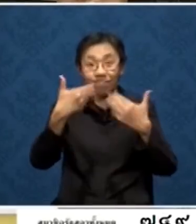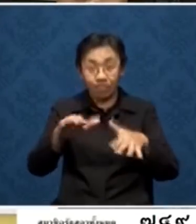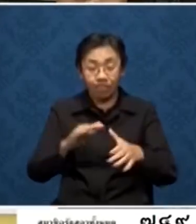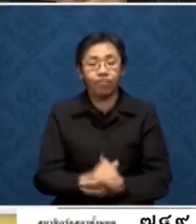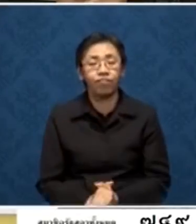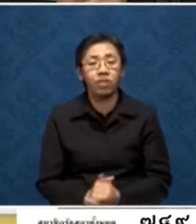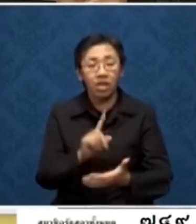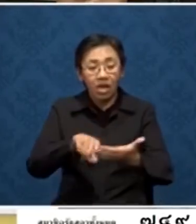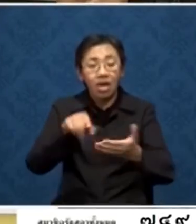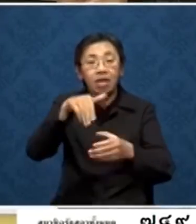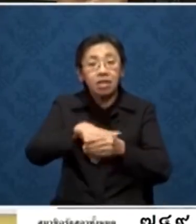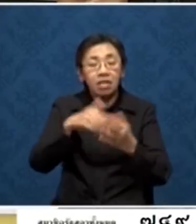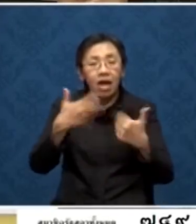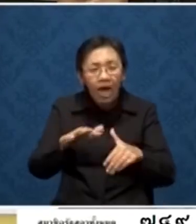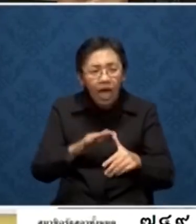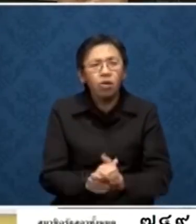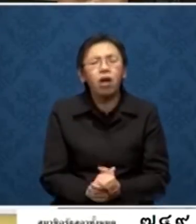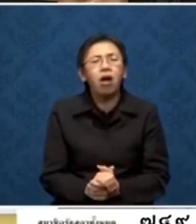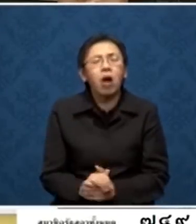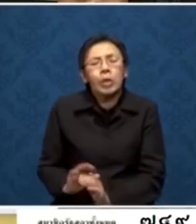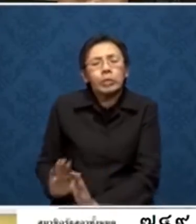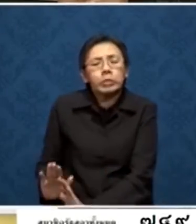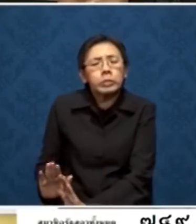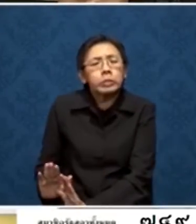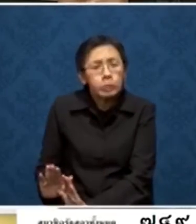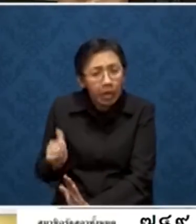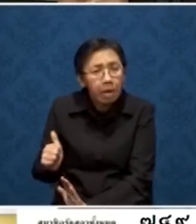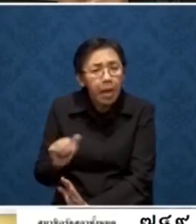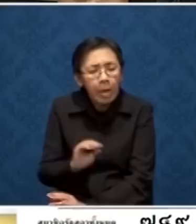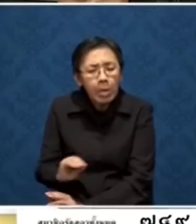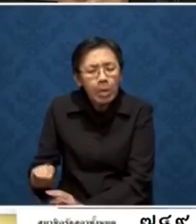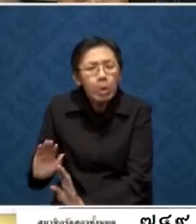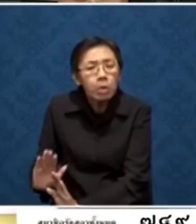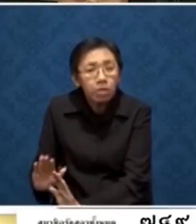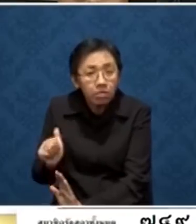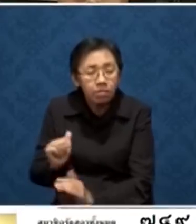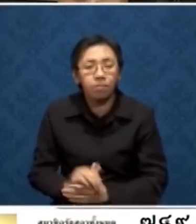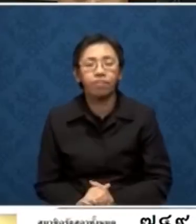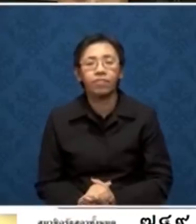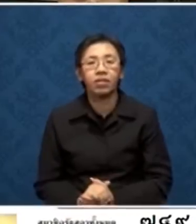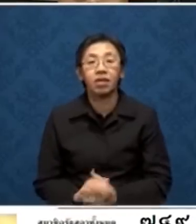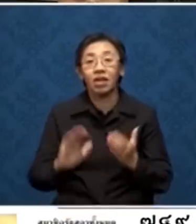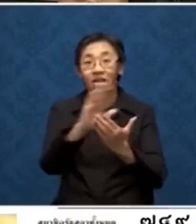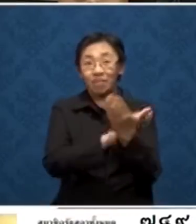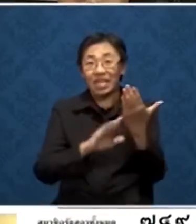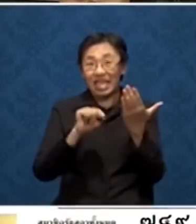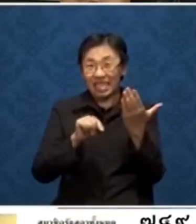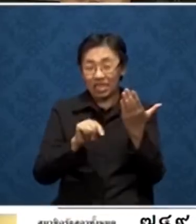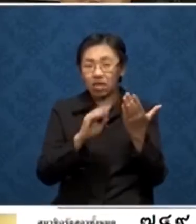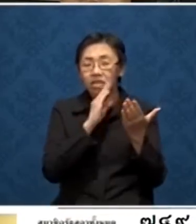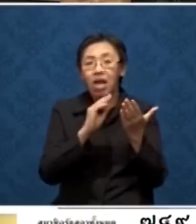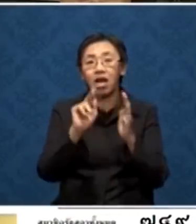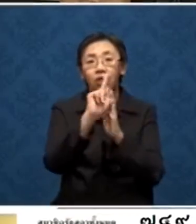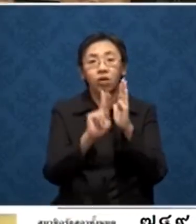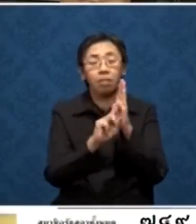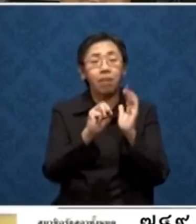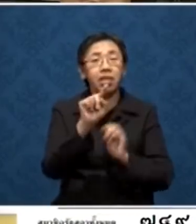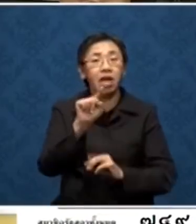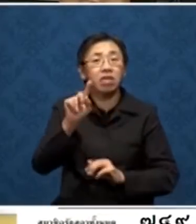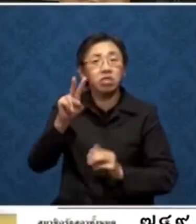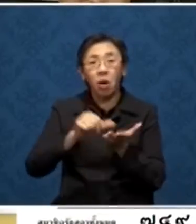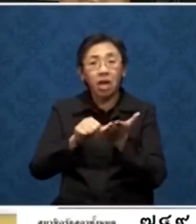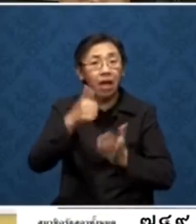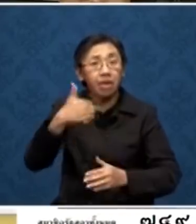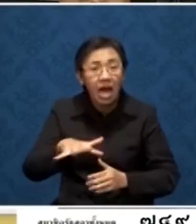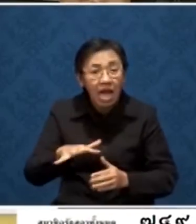ท่านเก็บเรื่องนี้ไว้ในกระเป๋าไม่ได้หรอประเทศนี้ถ้าแก้กฎหมาย 112ไม่ได้แล้วมัน